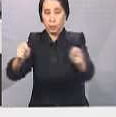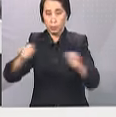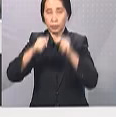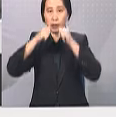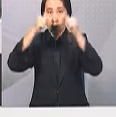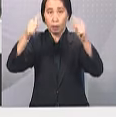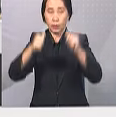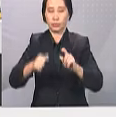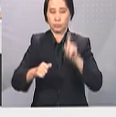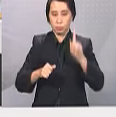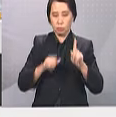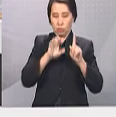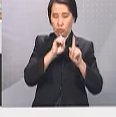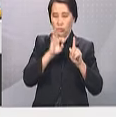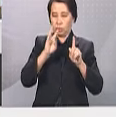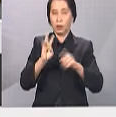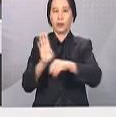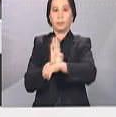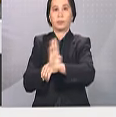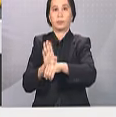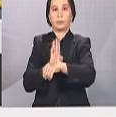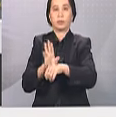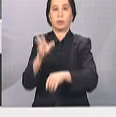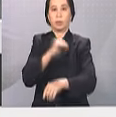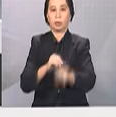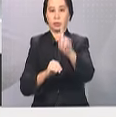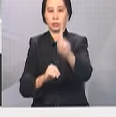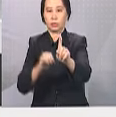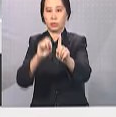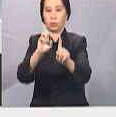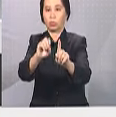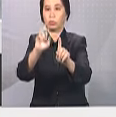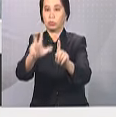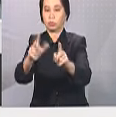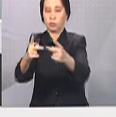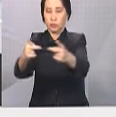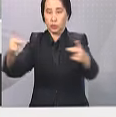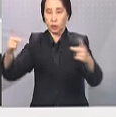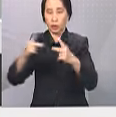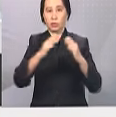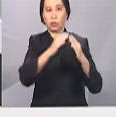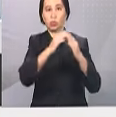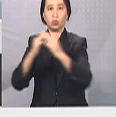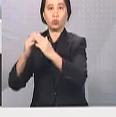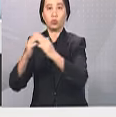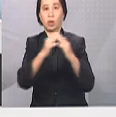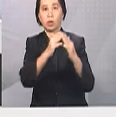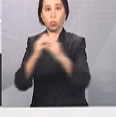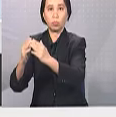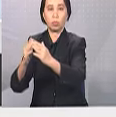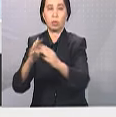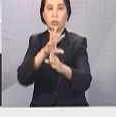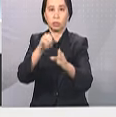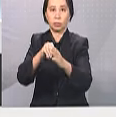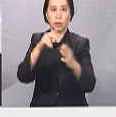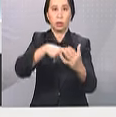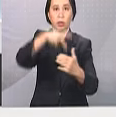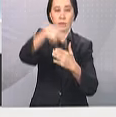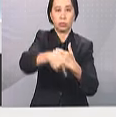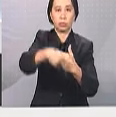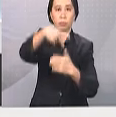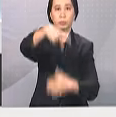awam, 107 perniagaan dan 103 kawasan perumahan termasuk projek